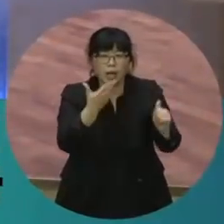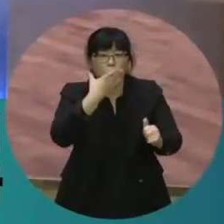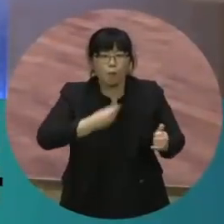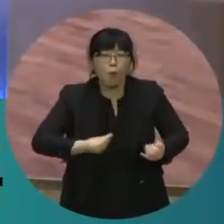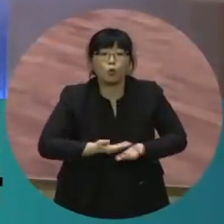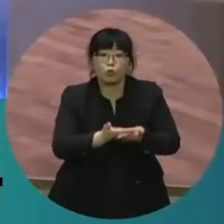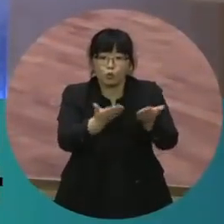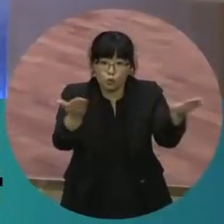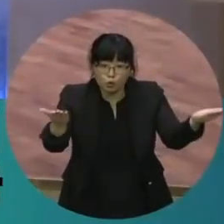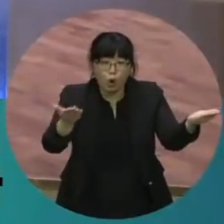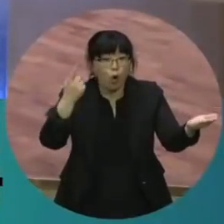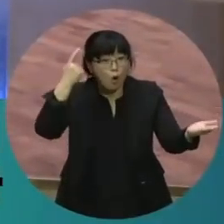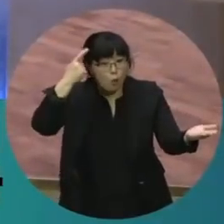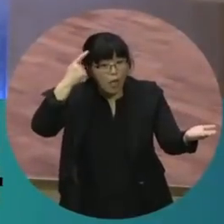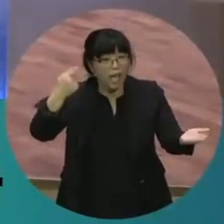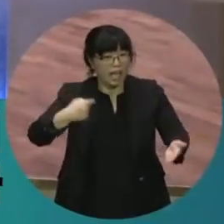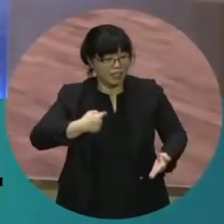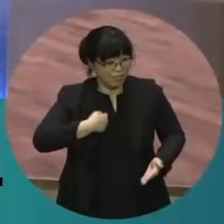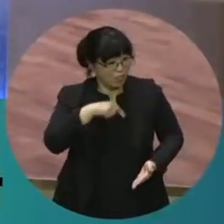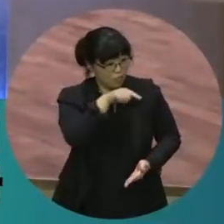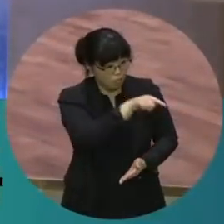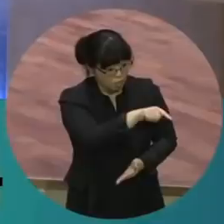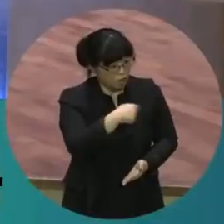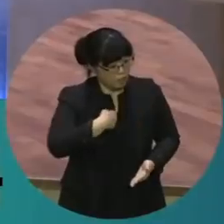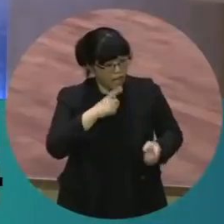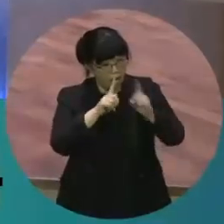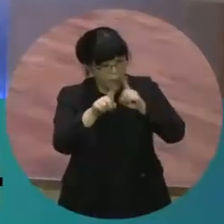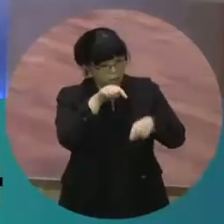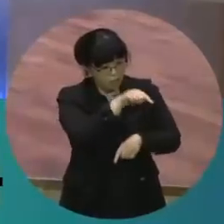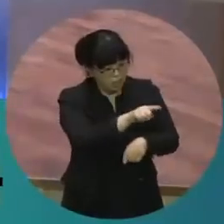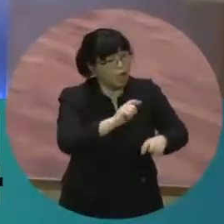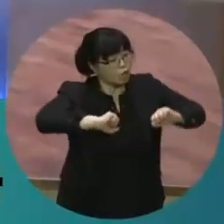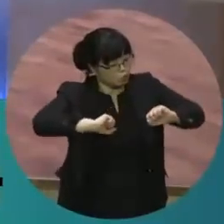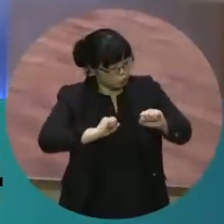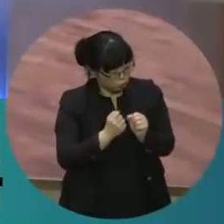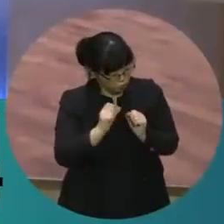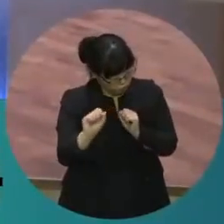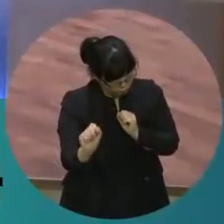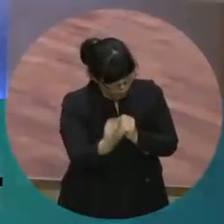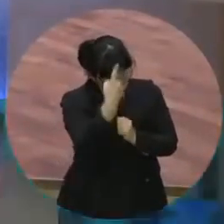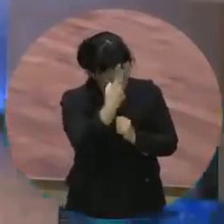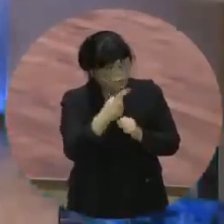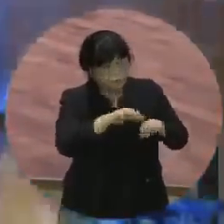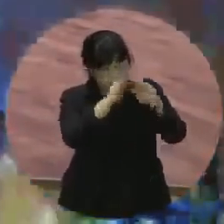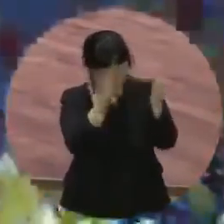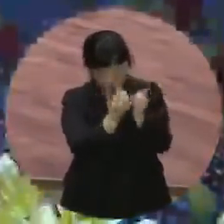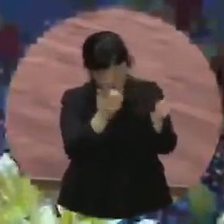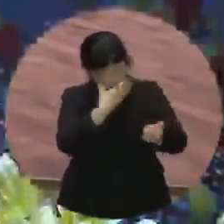이는 너가 나의 말을 준행하였음이라 하셨다 하니라. 아멘.